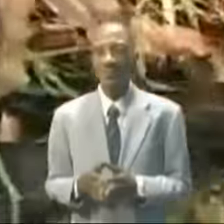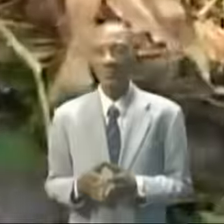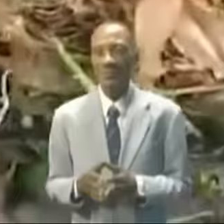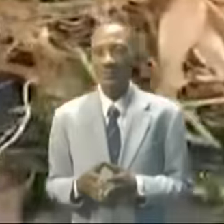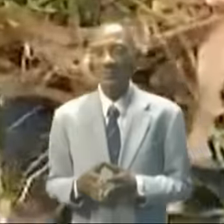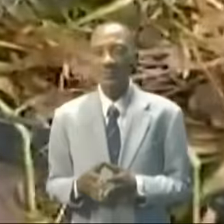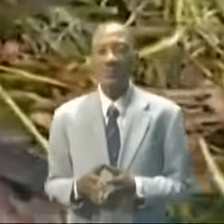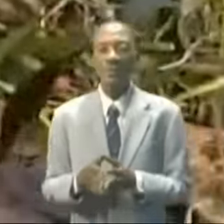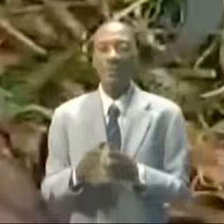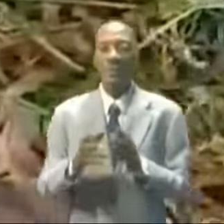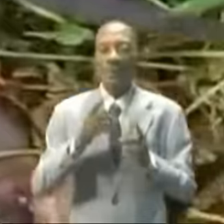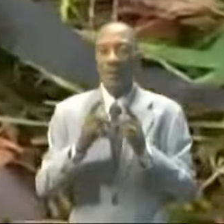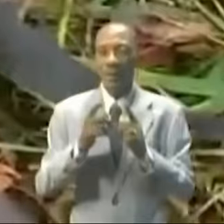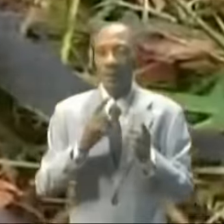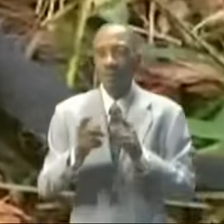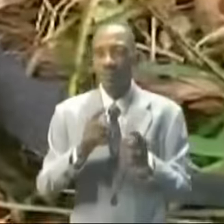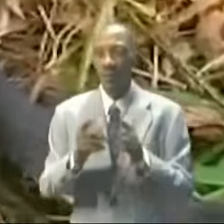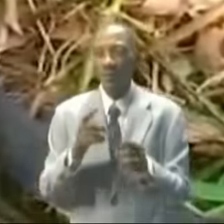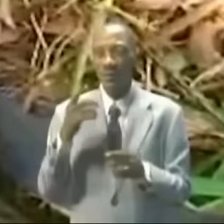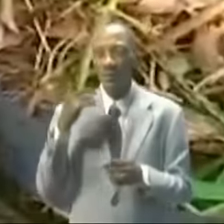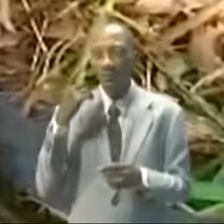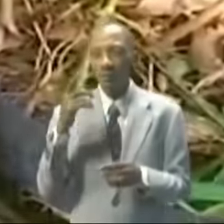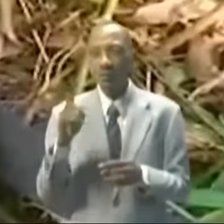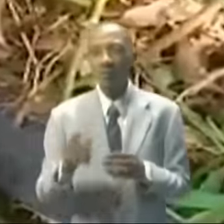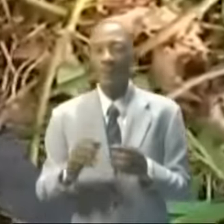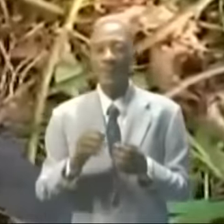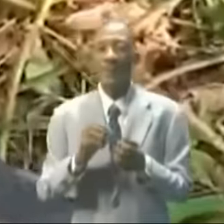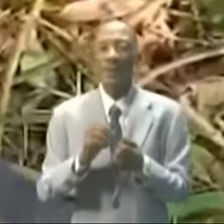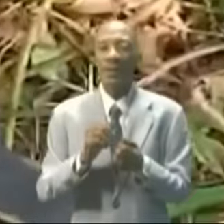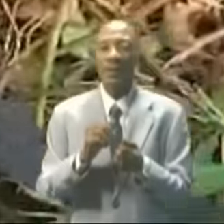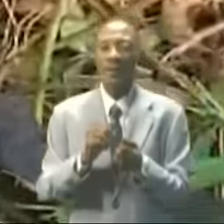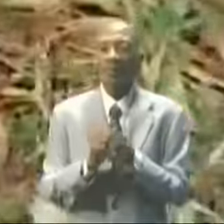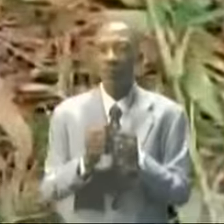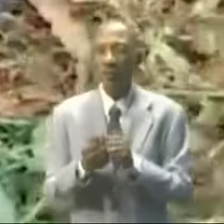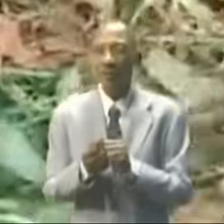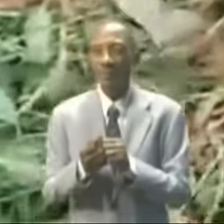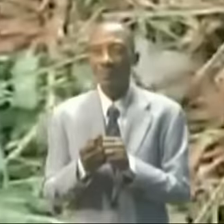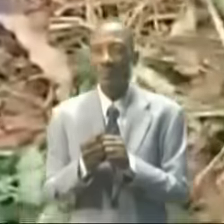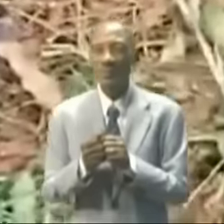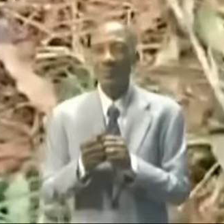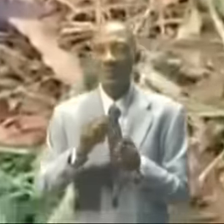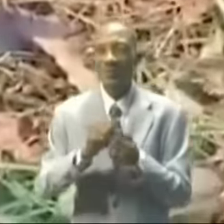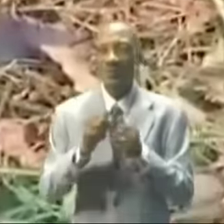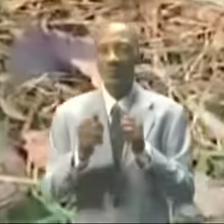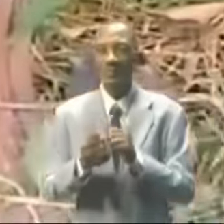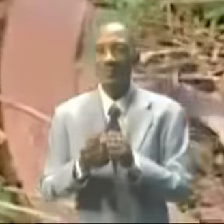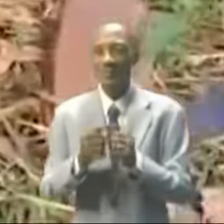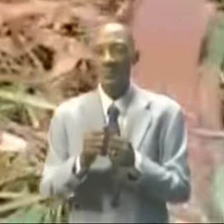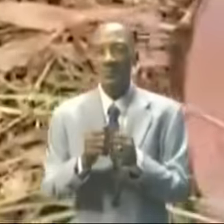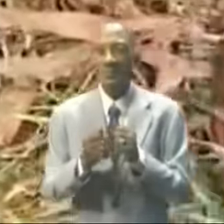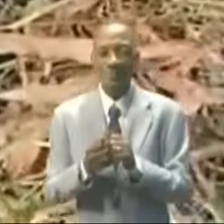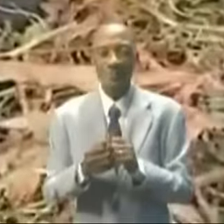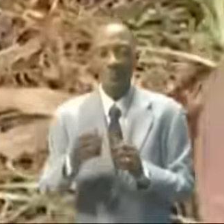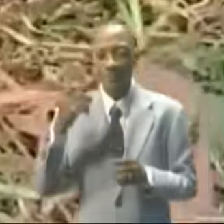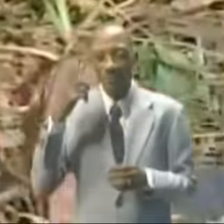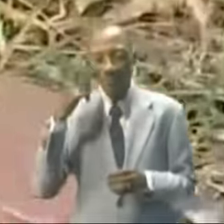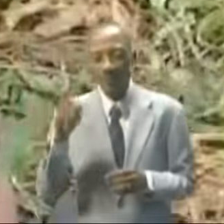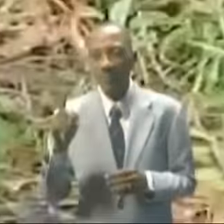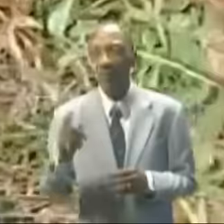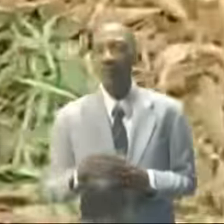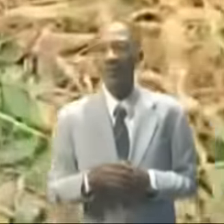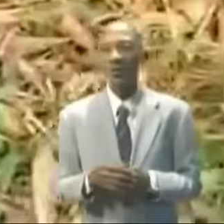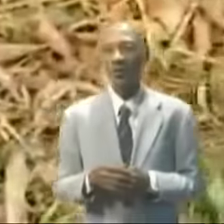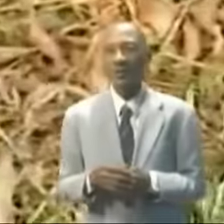balles réelles aux premières heures du matin, le lundi 3 juin 2024. Comment cette arme se retrouve-t-elle en ce